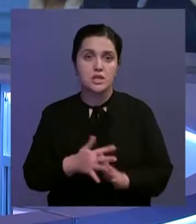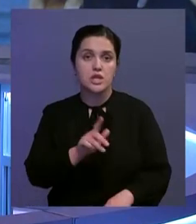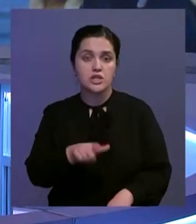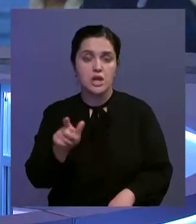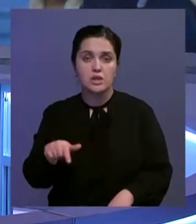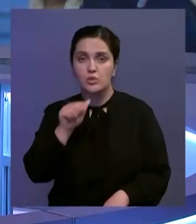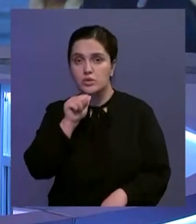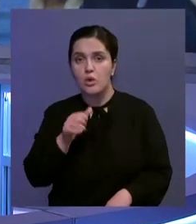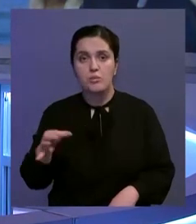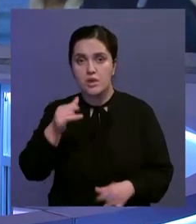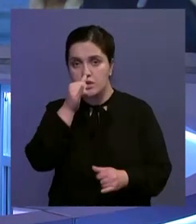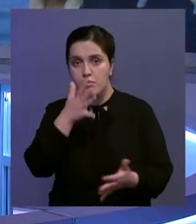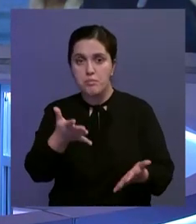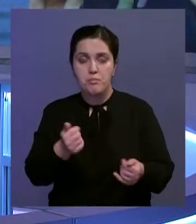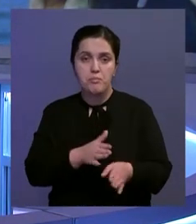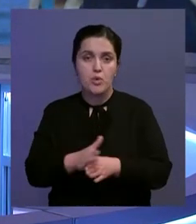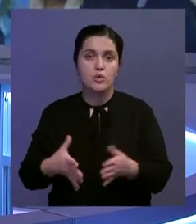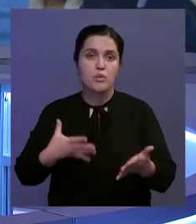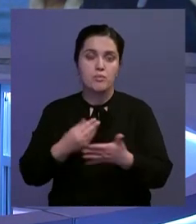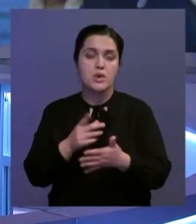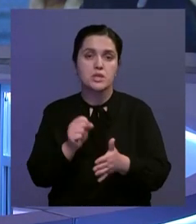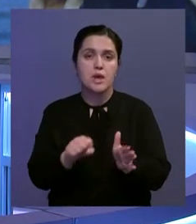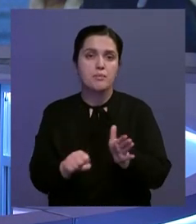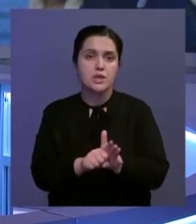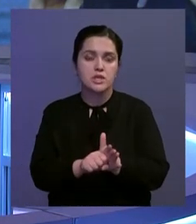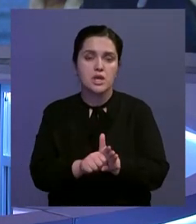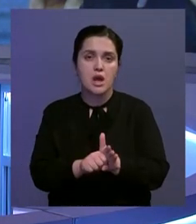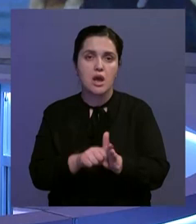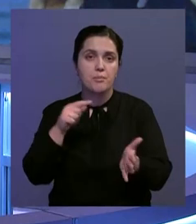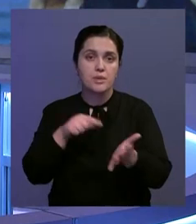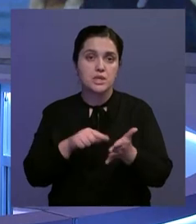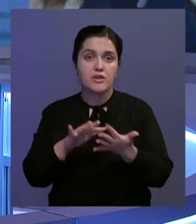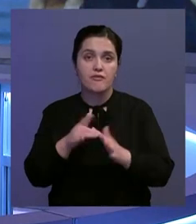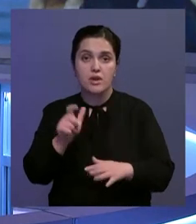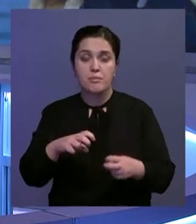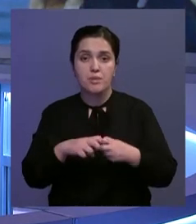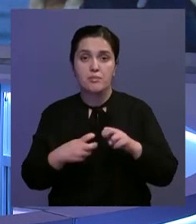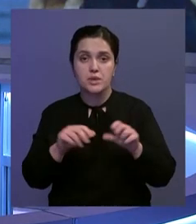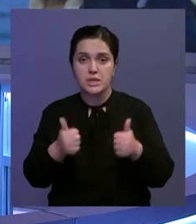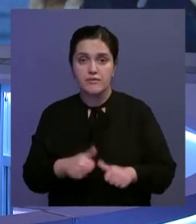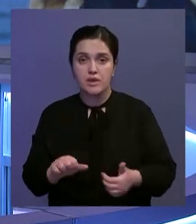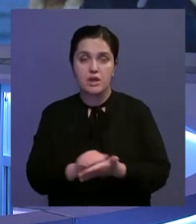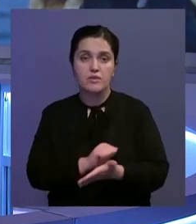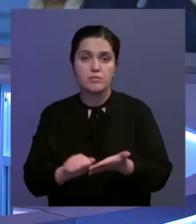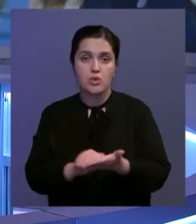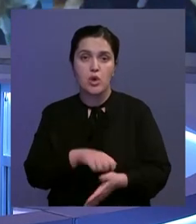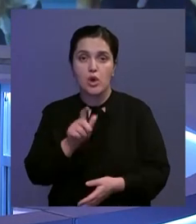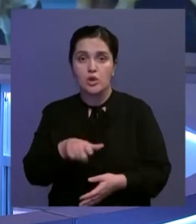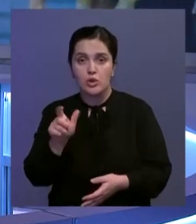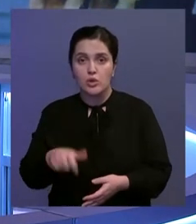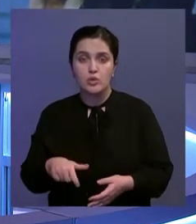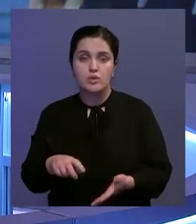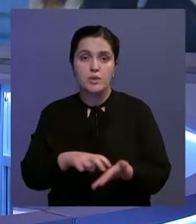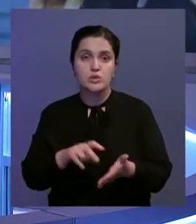Сельчане Кустанайской области не могут получить компенсации за погибших птиц. У фермеров возникли проблемы с оформлением